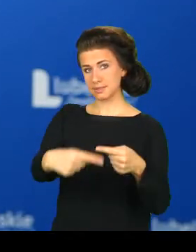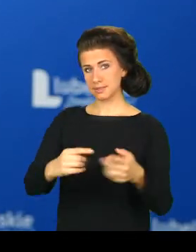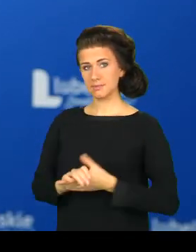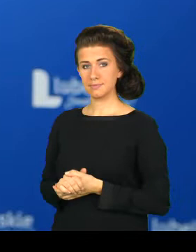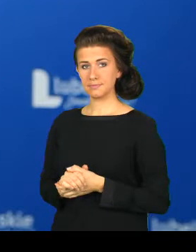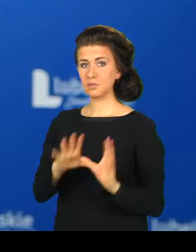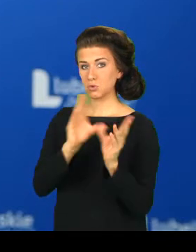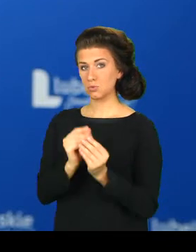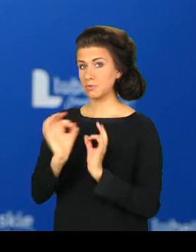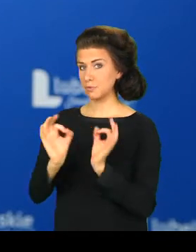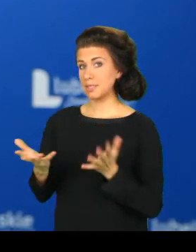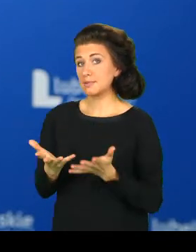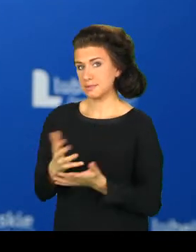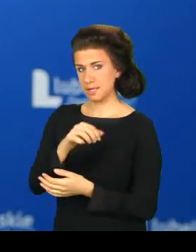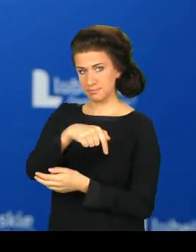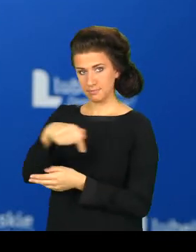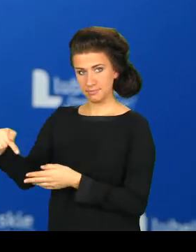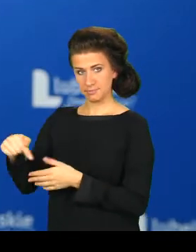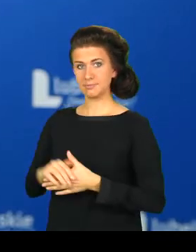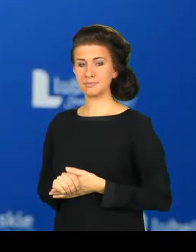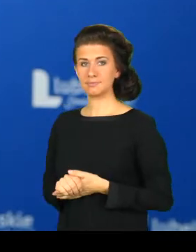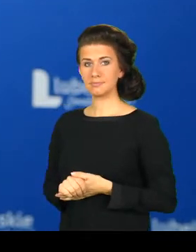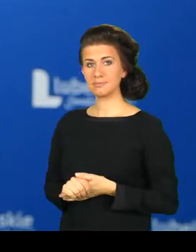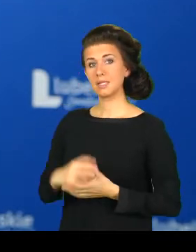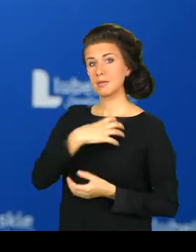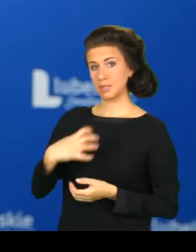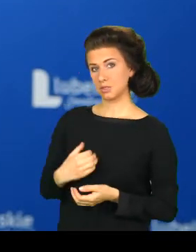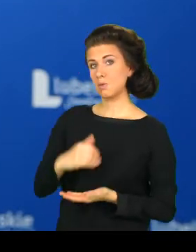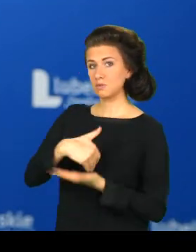cyklu. Szczegółowe informacje znaleźć można na stronie